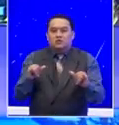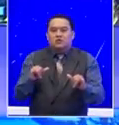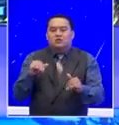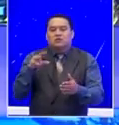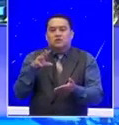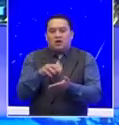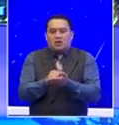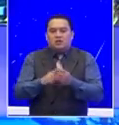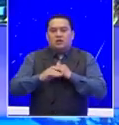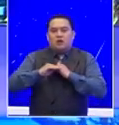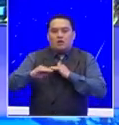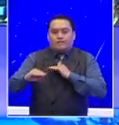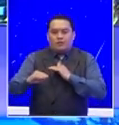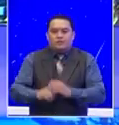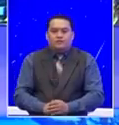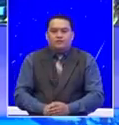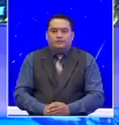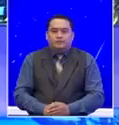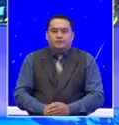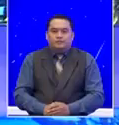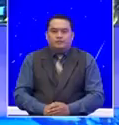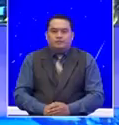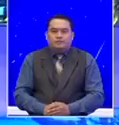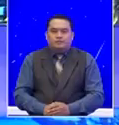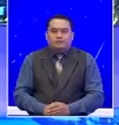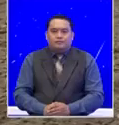продуктивности. Сейчас на полях горячий сезон. Идет посевная.